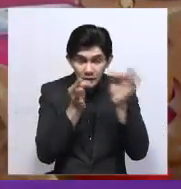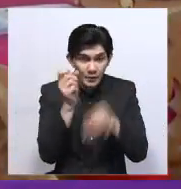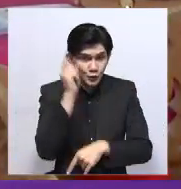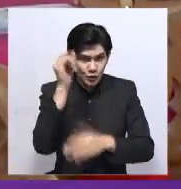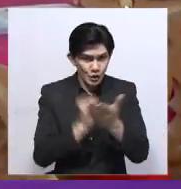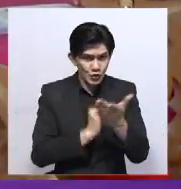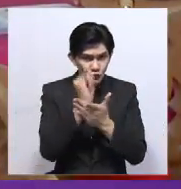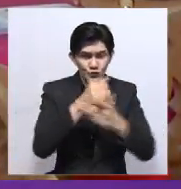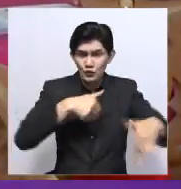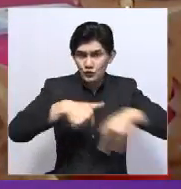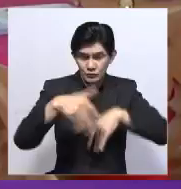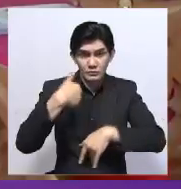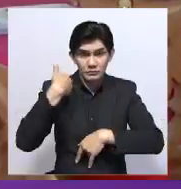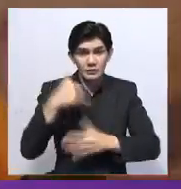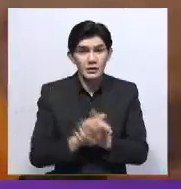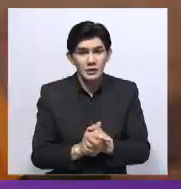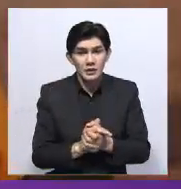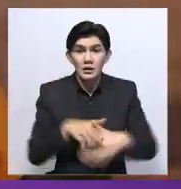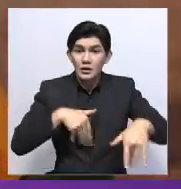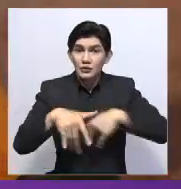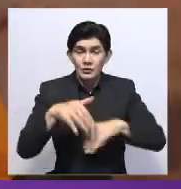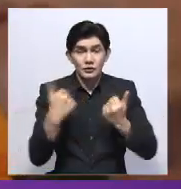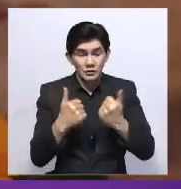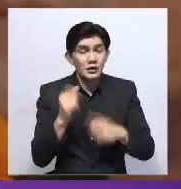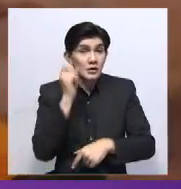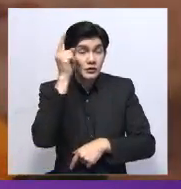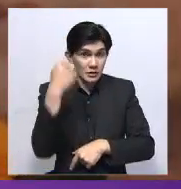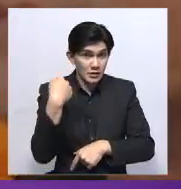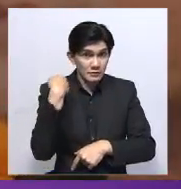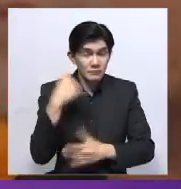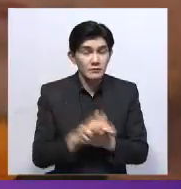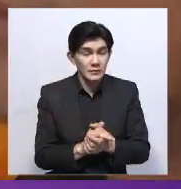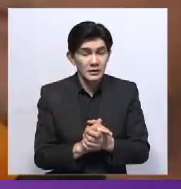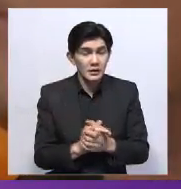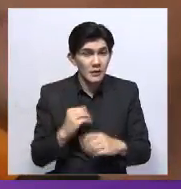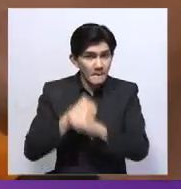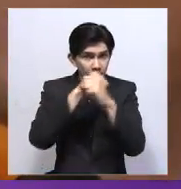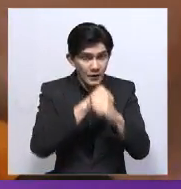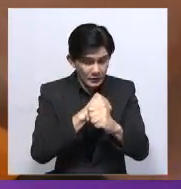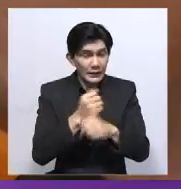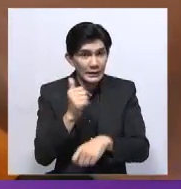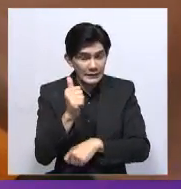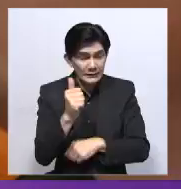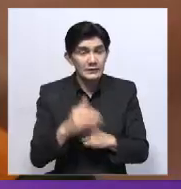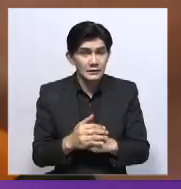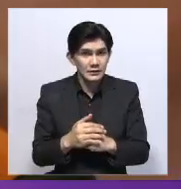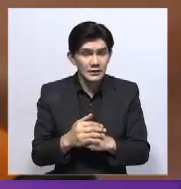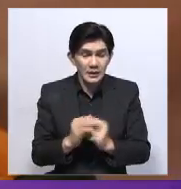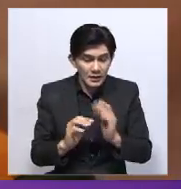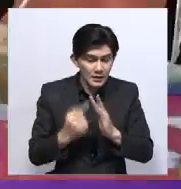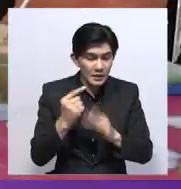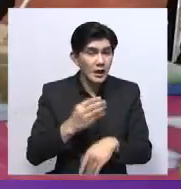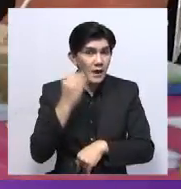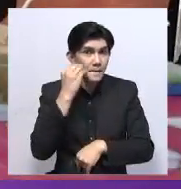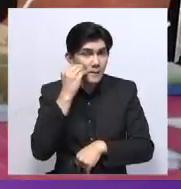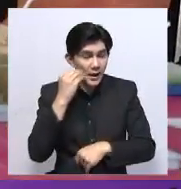ที่ถูกต้องให้กับประชาชนเพราะเมื่อประชาชนเกิดความเข้าใจก็จะเป็นเกราะป้องกันที่ดีที่สุด โดยเริ่มจากหมู่